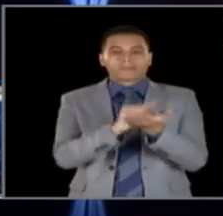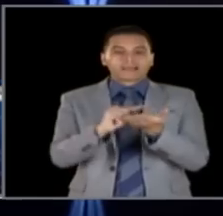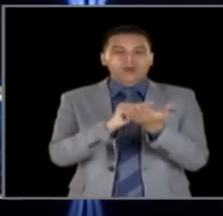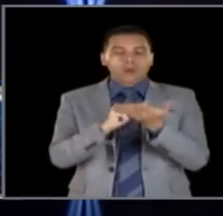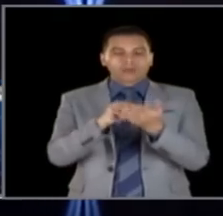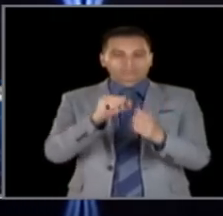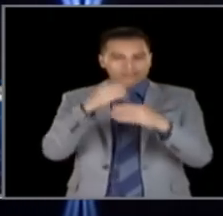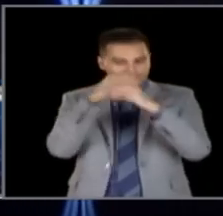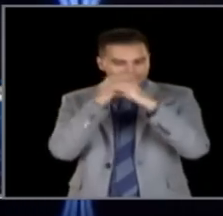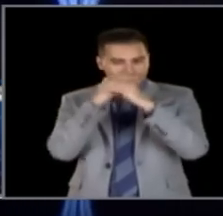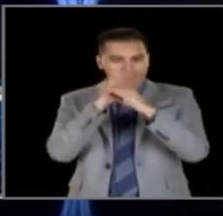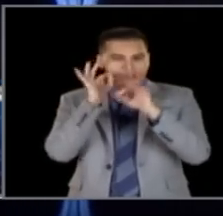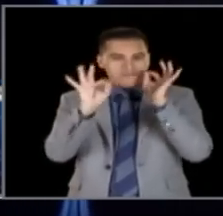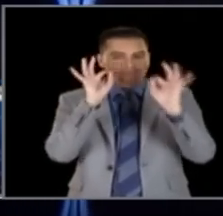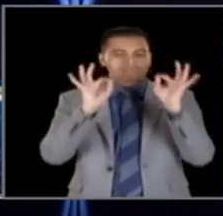لنظام إدارة الجودة